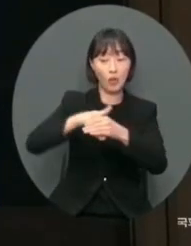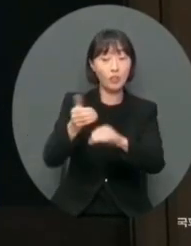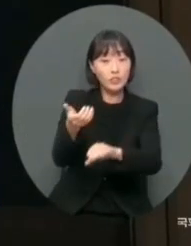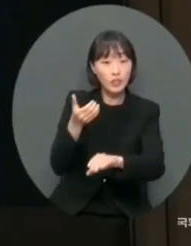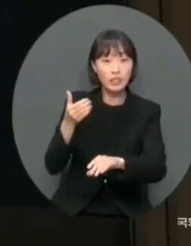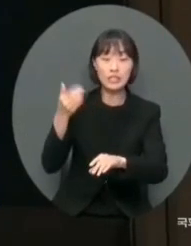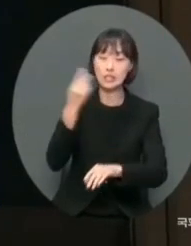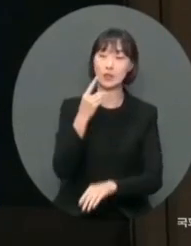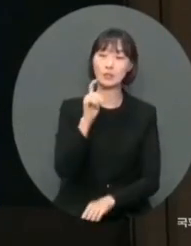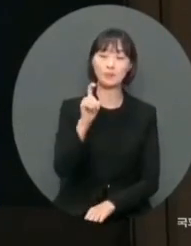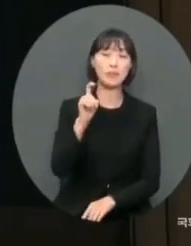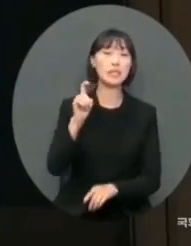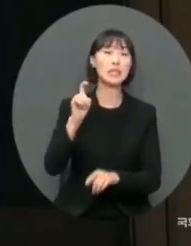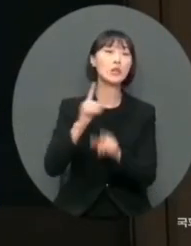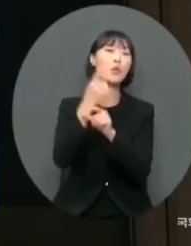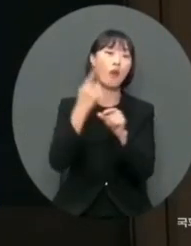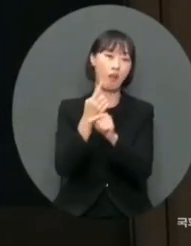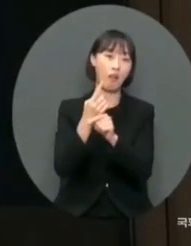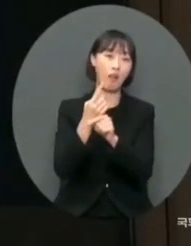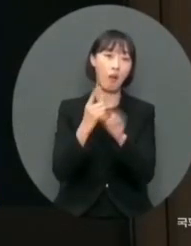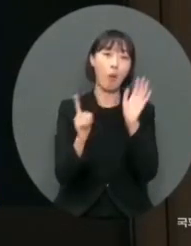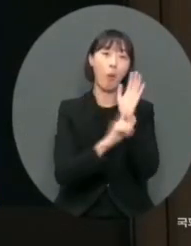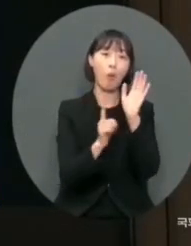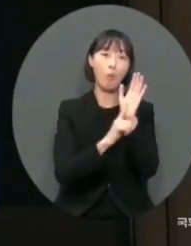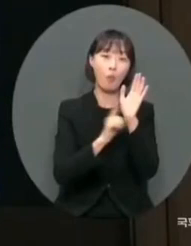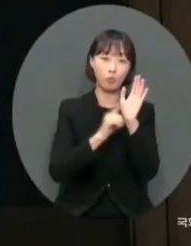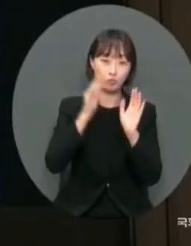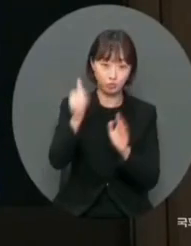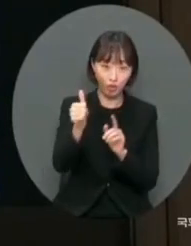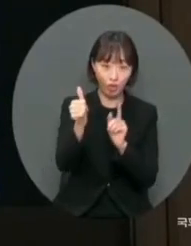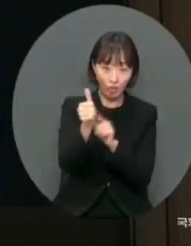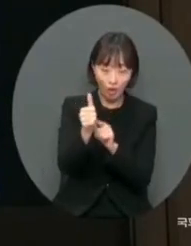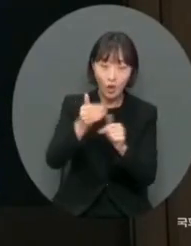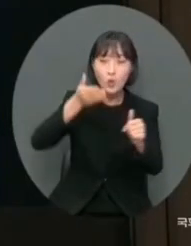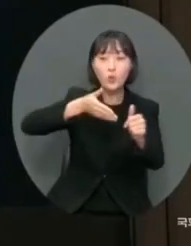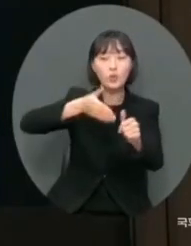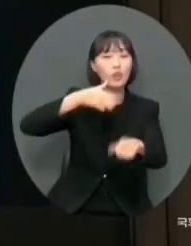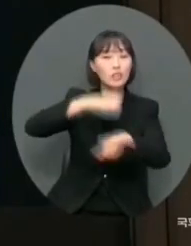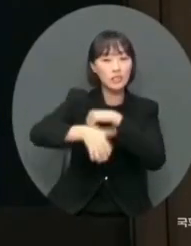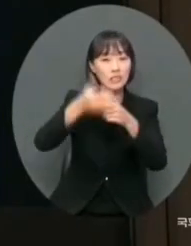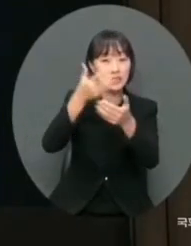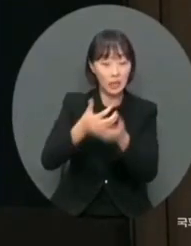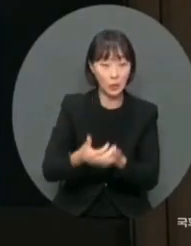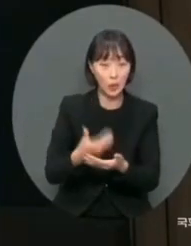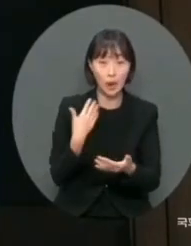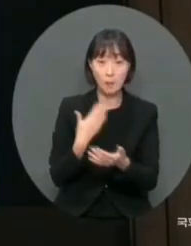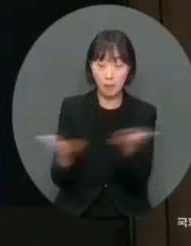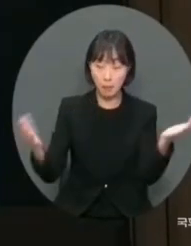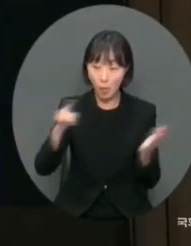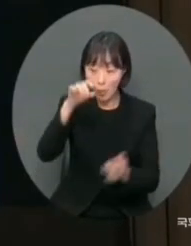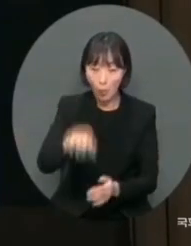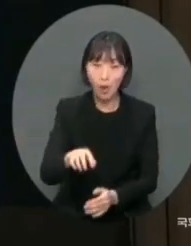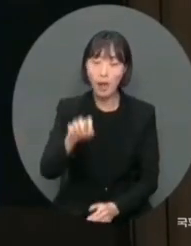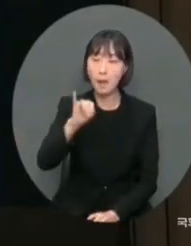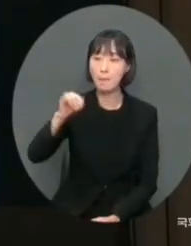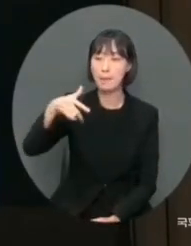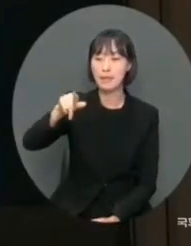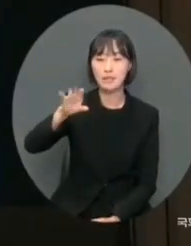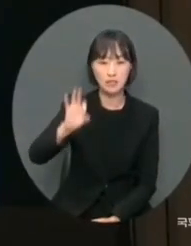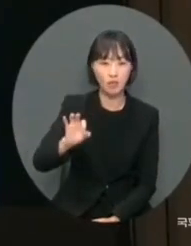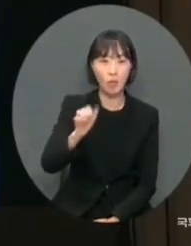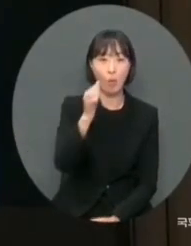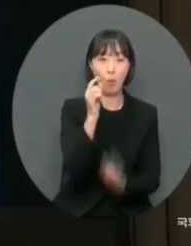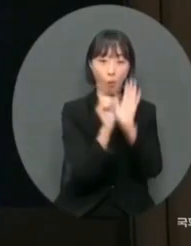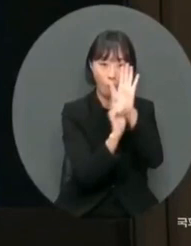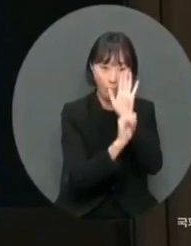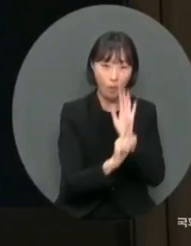2010년 1월에 홍보수석실에서 요청사항으로 되어 있습니다. 그리고 마지막에 보시면 배포처는 민정수석, 홍보수석,